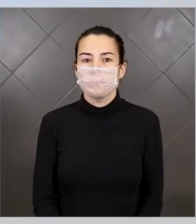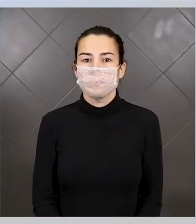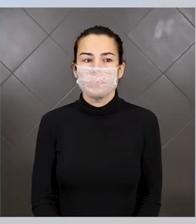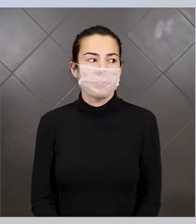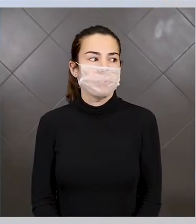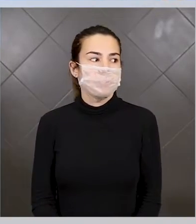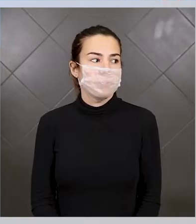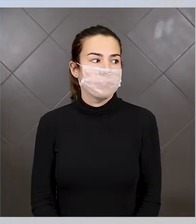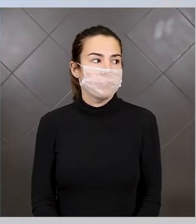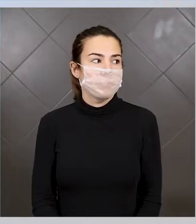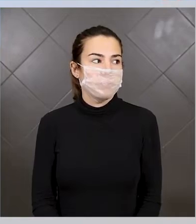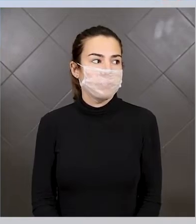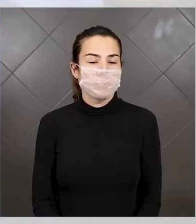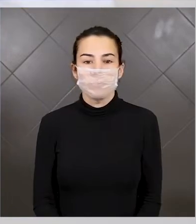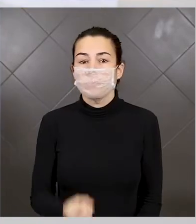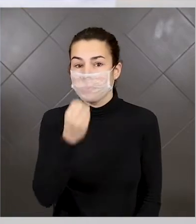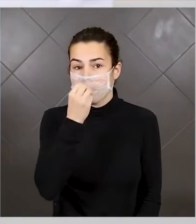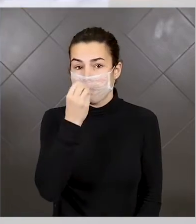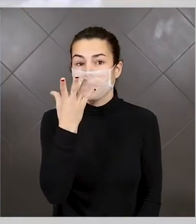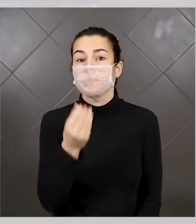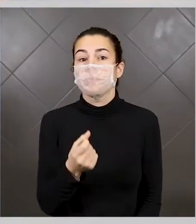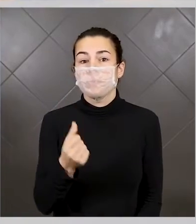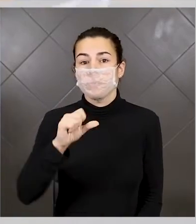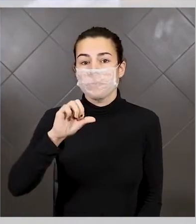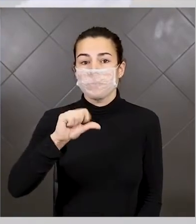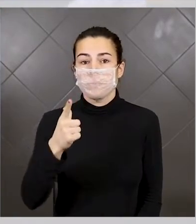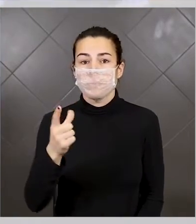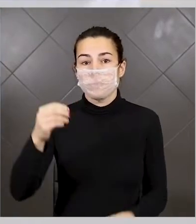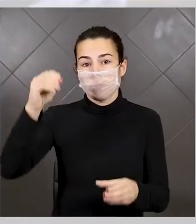Ah, i perdoneu, se m'ha oblidat, i la flor de sal.